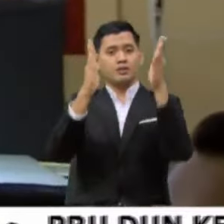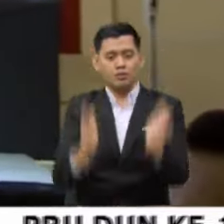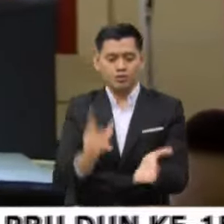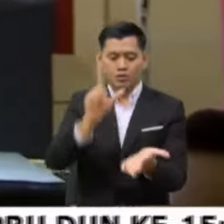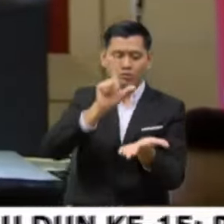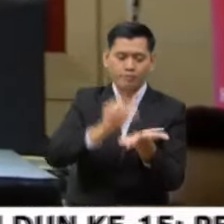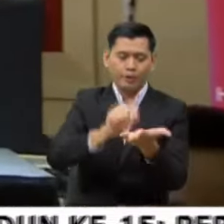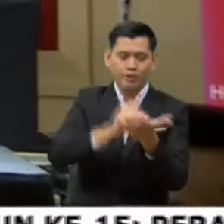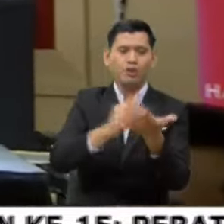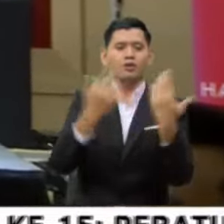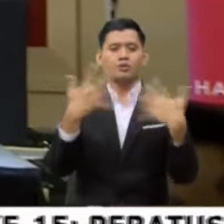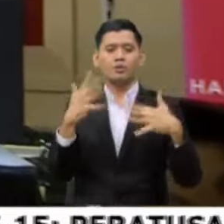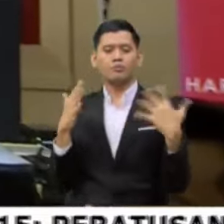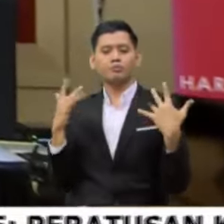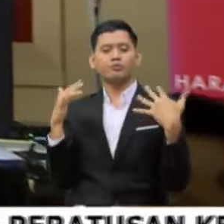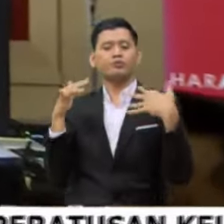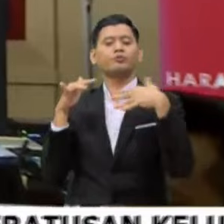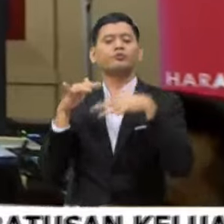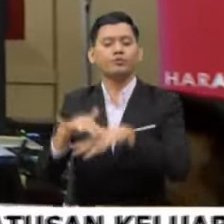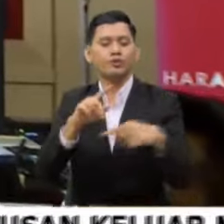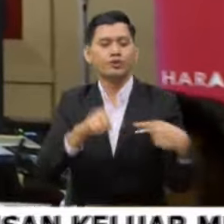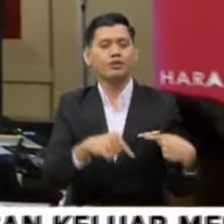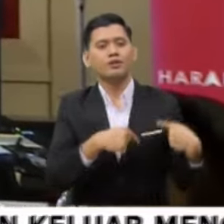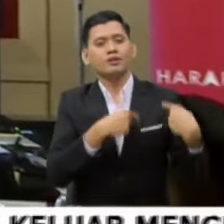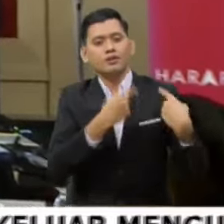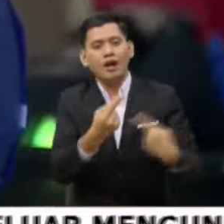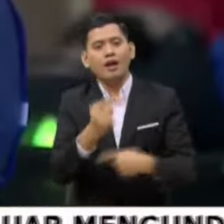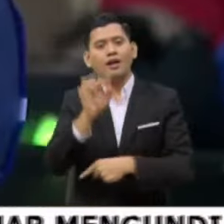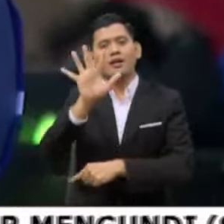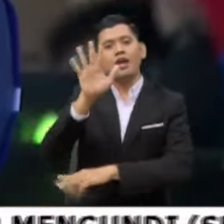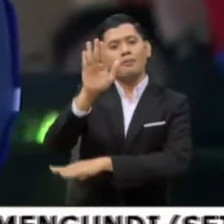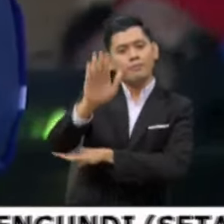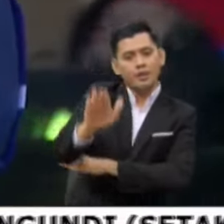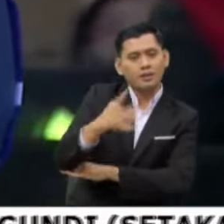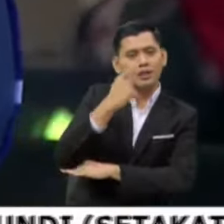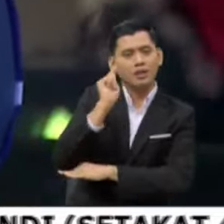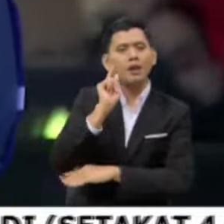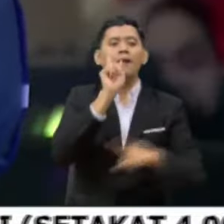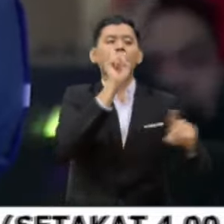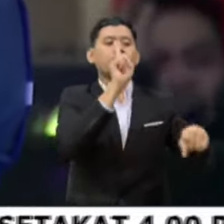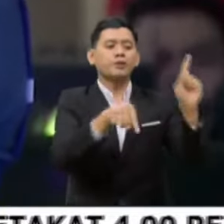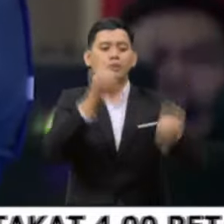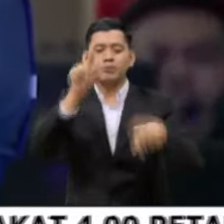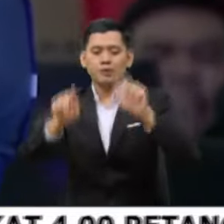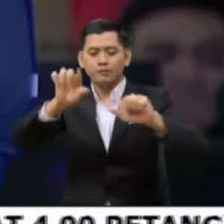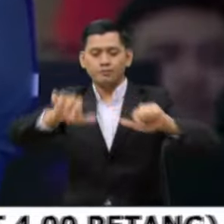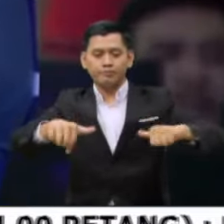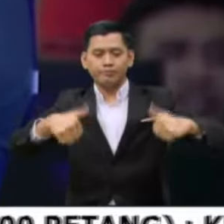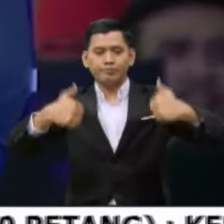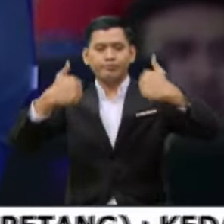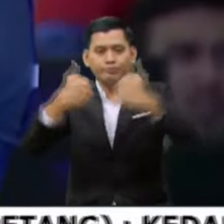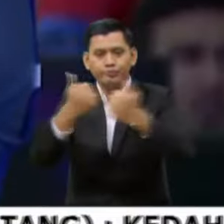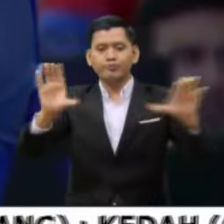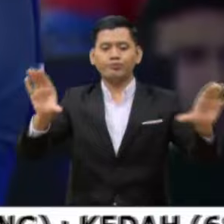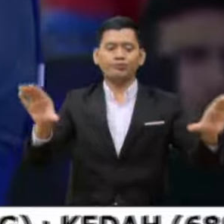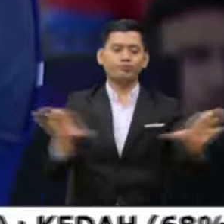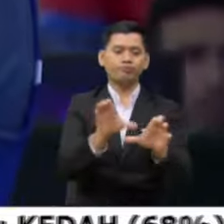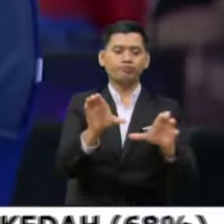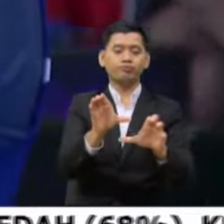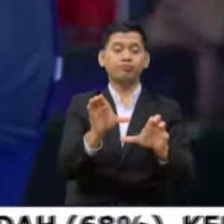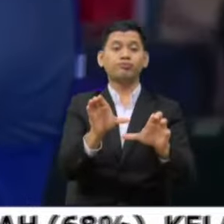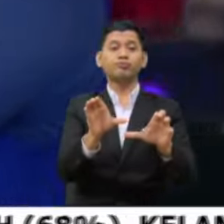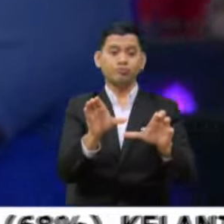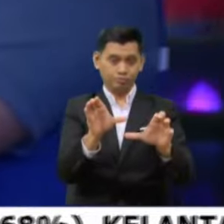sudah mula berkumpul sejak jam 5 petang tadi dari pelbagai agensi untuk membuat